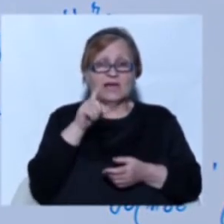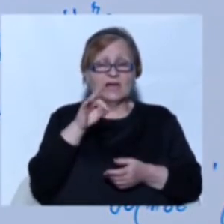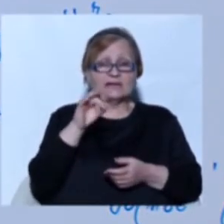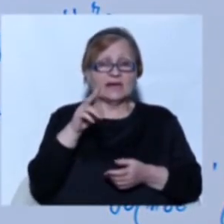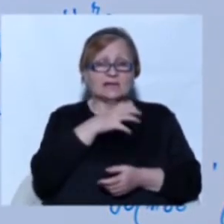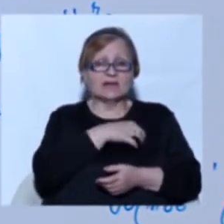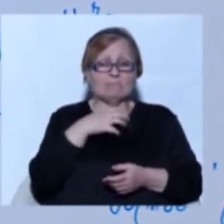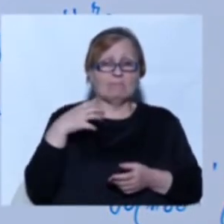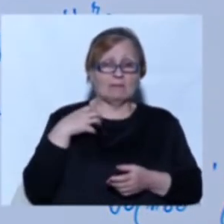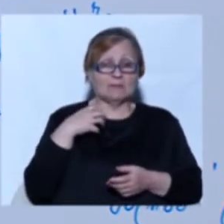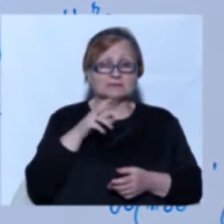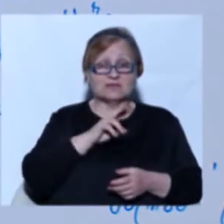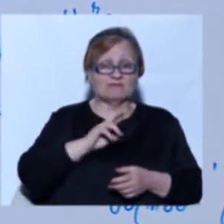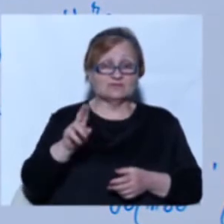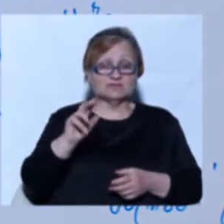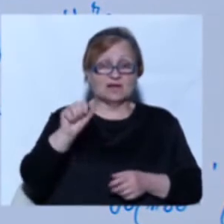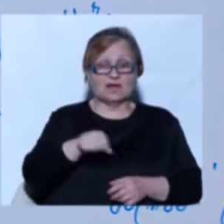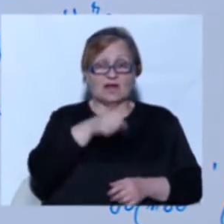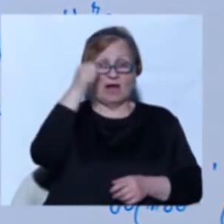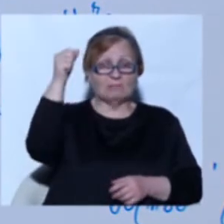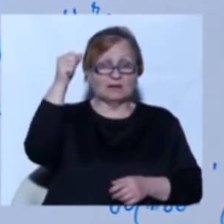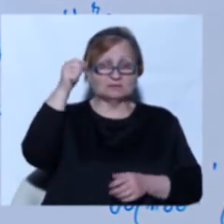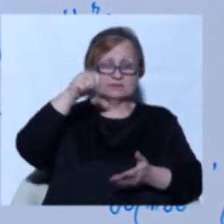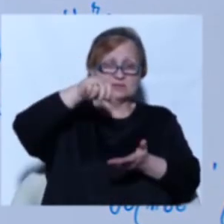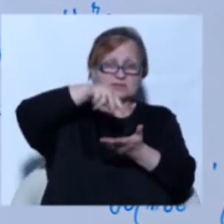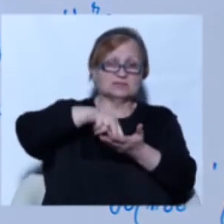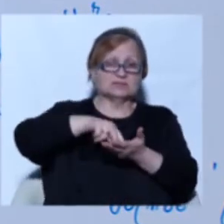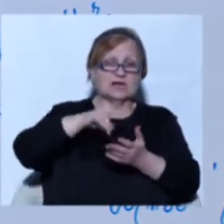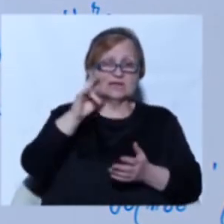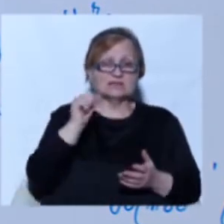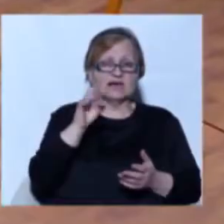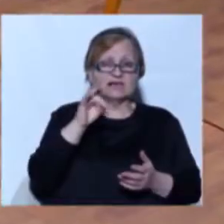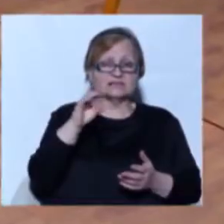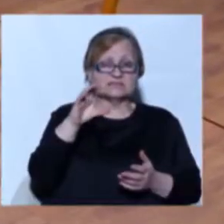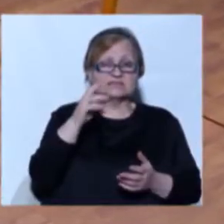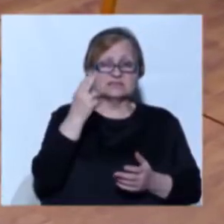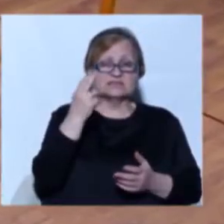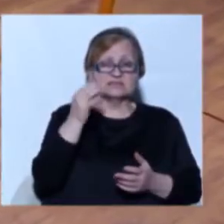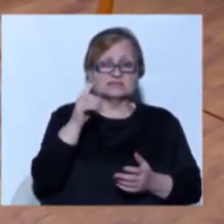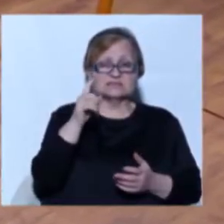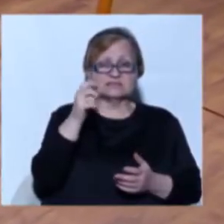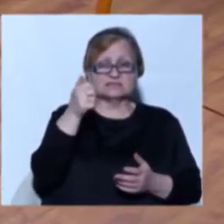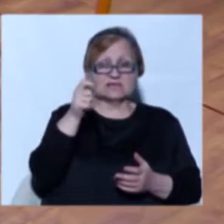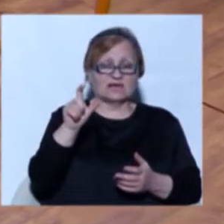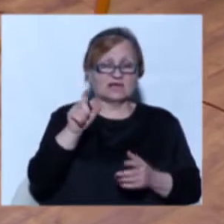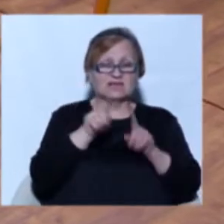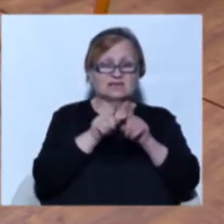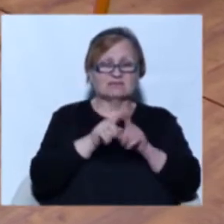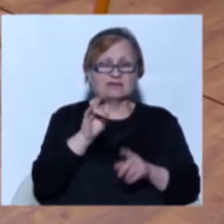ერეკლესავით ხმალშემართული იდგა ნარის ციხესთან. ნარის ციხე, ნარი ყალას